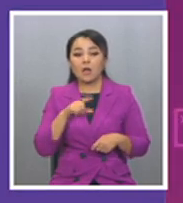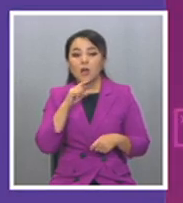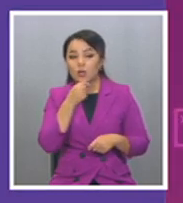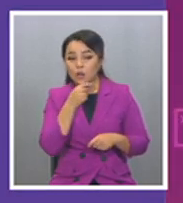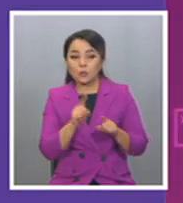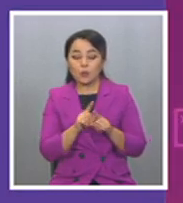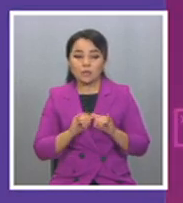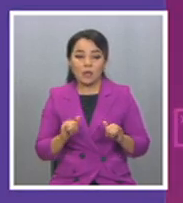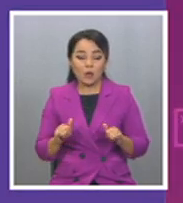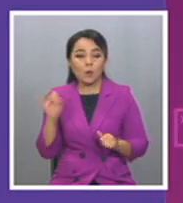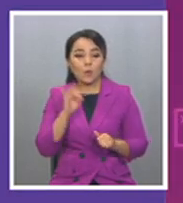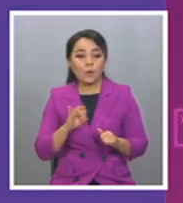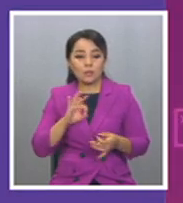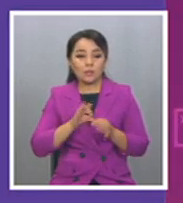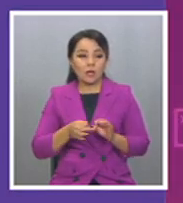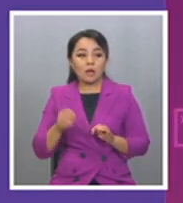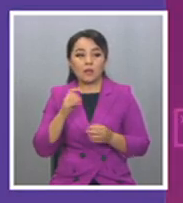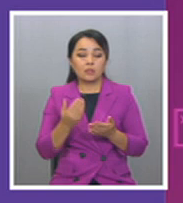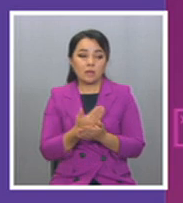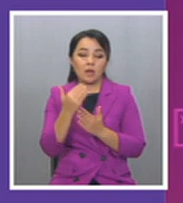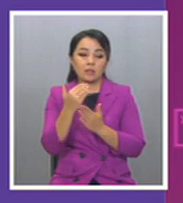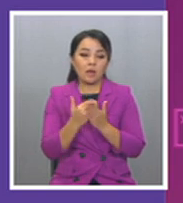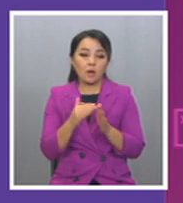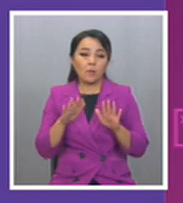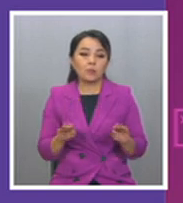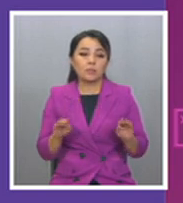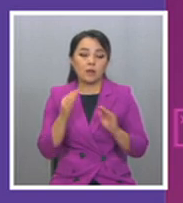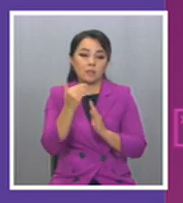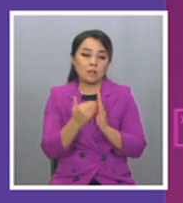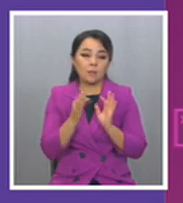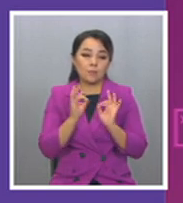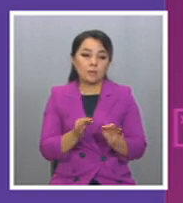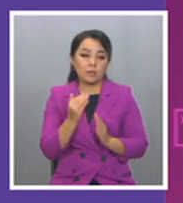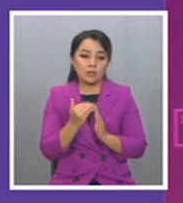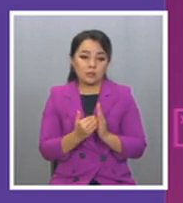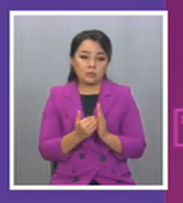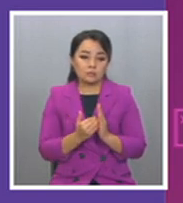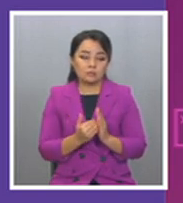әсер еткен оқиғаларды хронологиялық ретте орналастырып шықса.